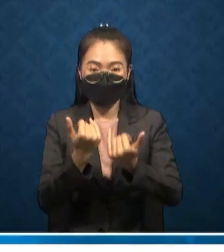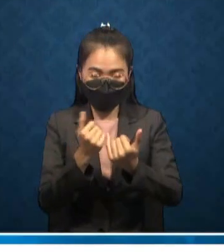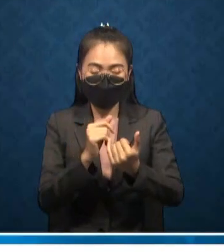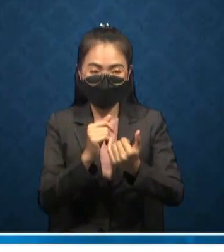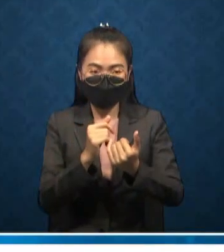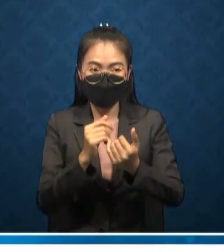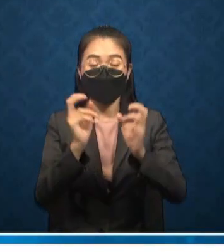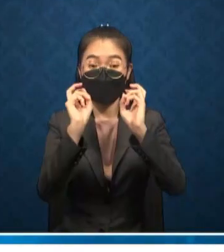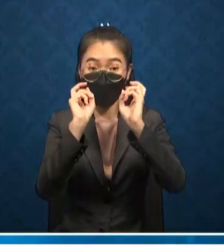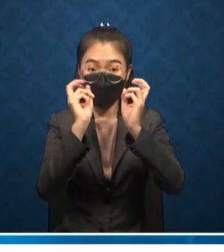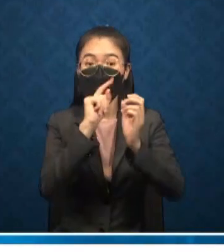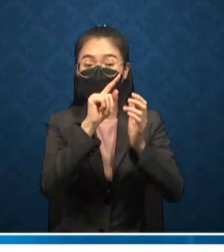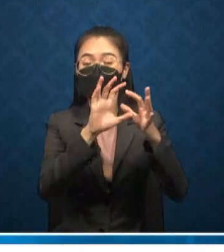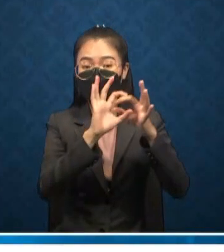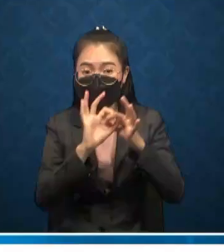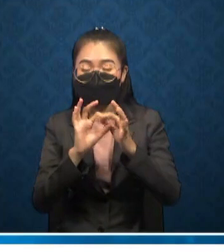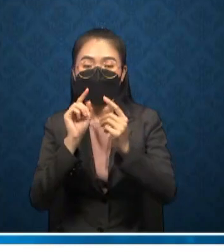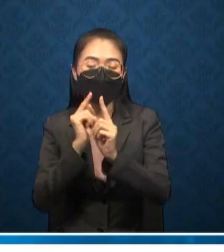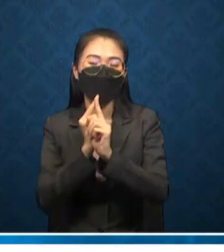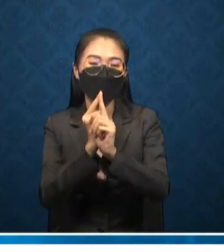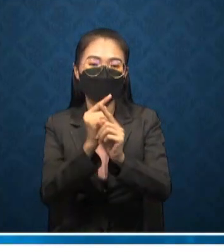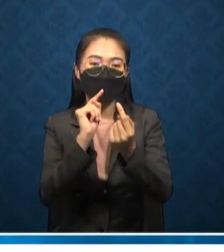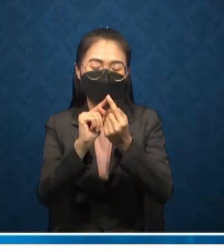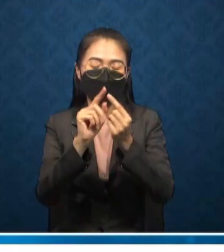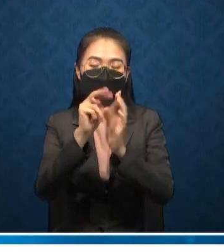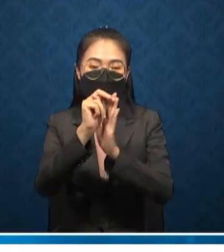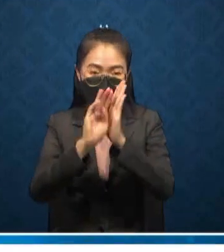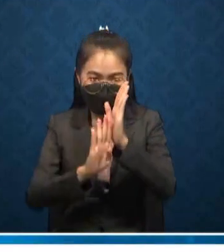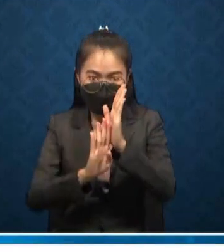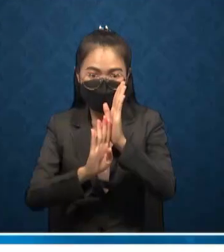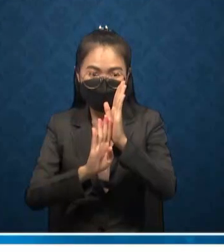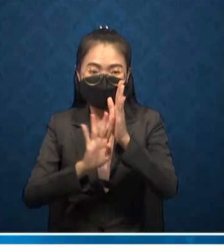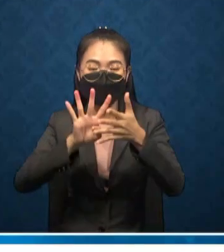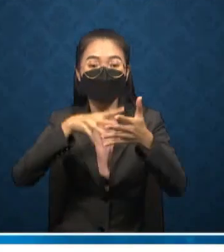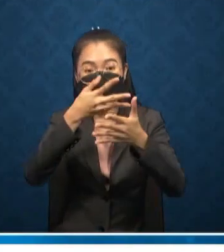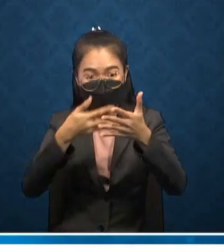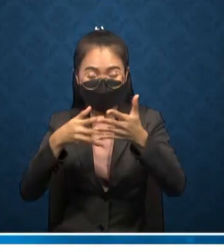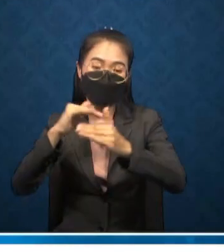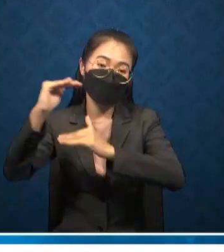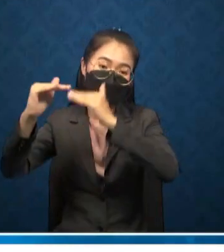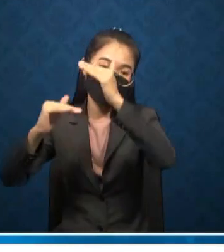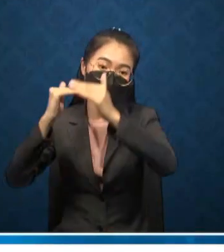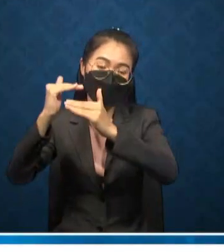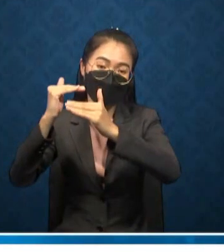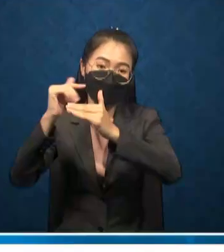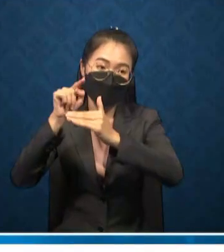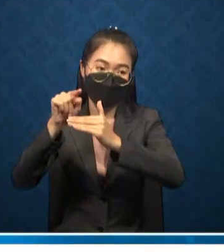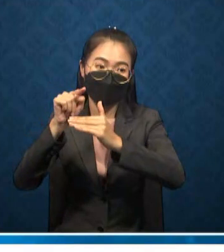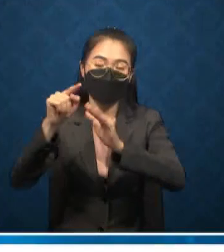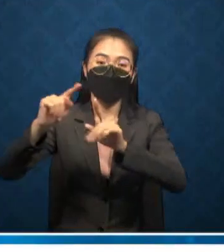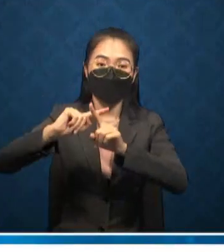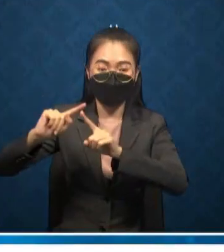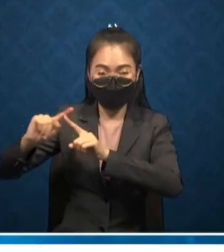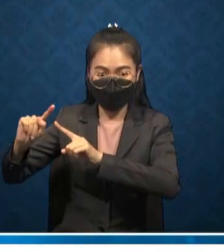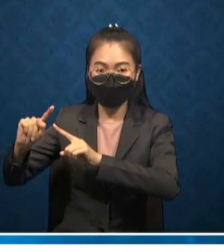นะคะกับนโยบายยุทธศาสตร์ตั้งแต่ระดับสากลจนถึงระดับประเทศและระดับ